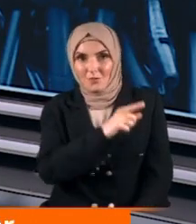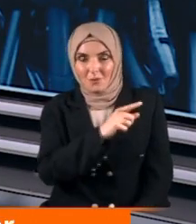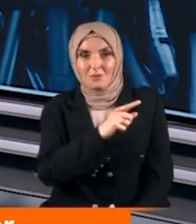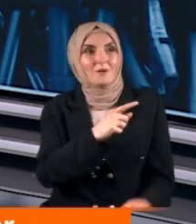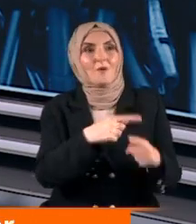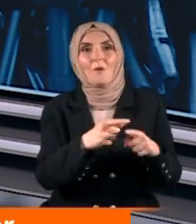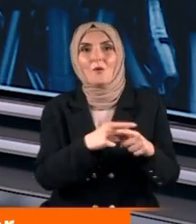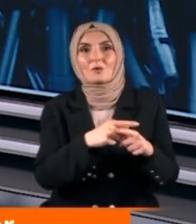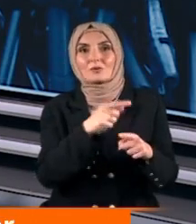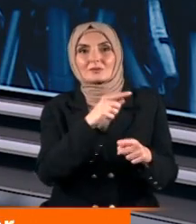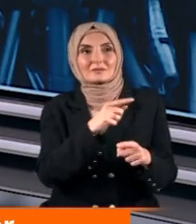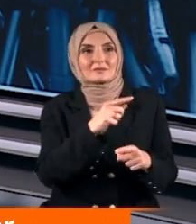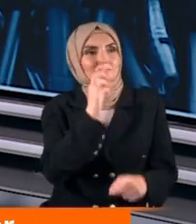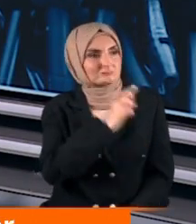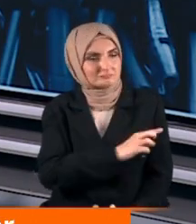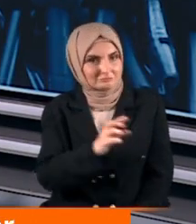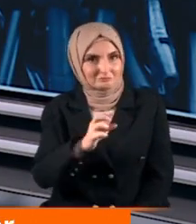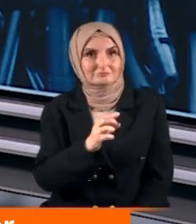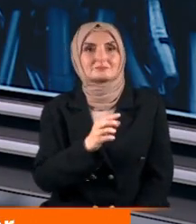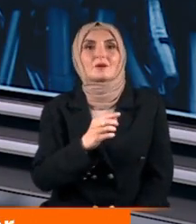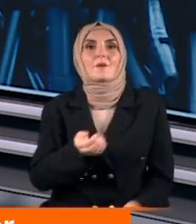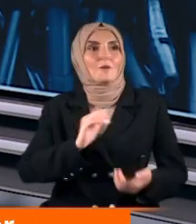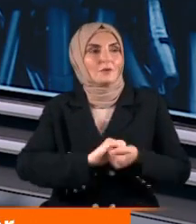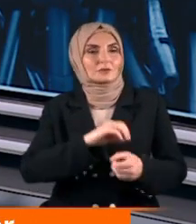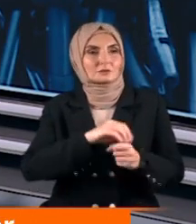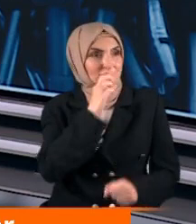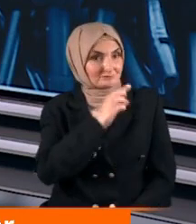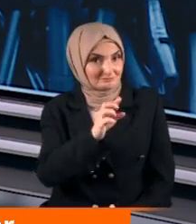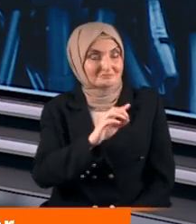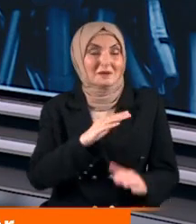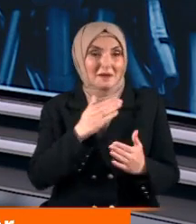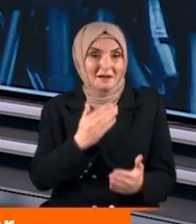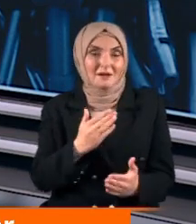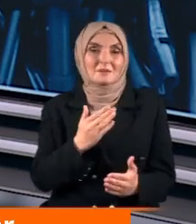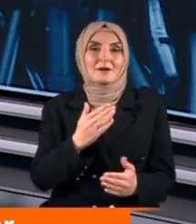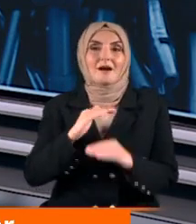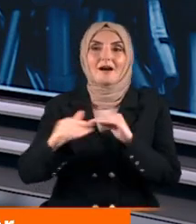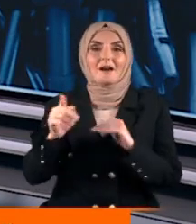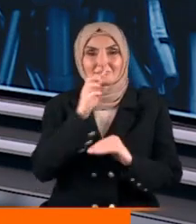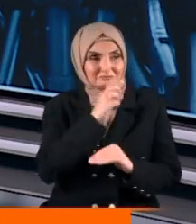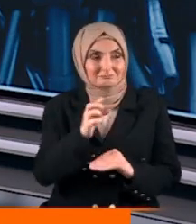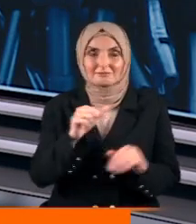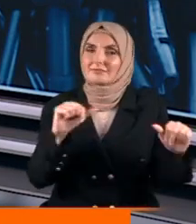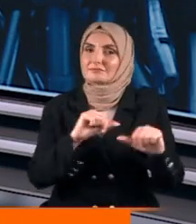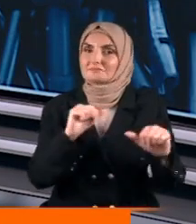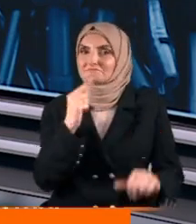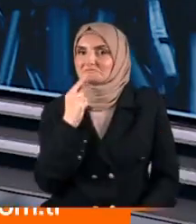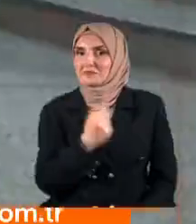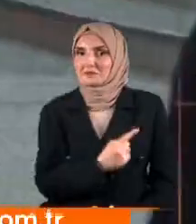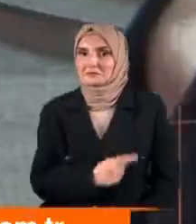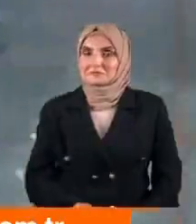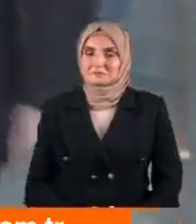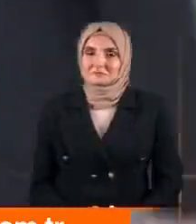partileri kandırabilirsiniz, parti sözcüğünüzü kandırabilirsiniz ama halkı kandıramıyorsunuz sözleriyle tepki gösterdi.